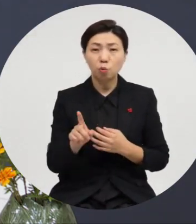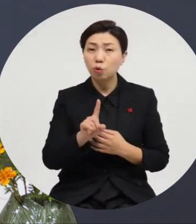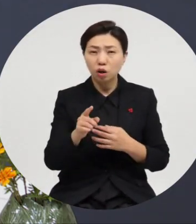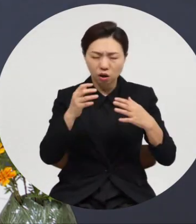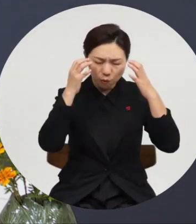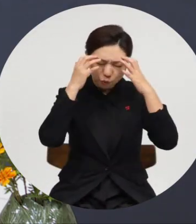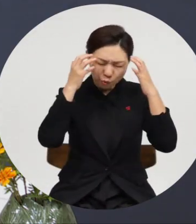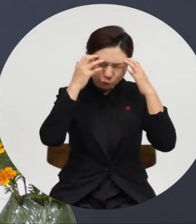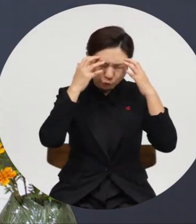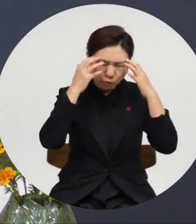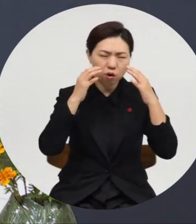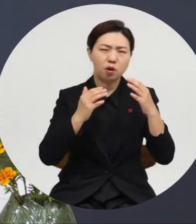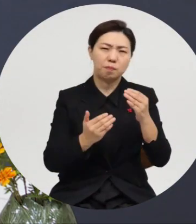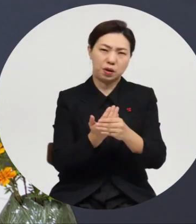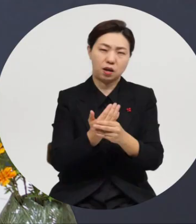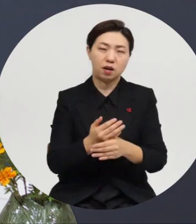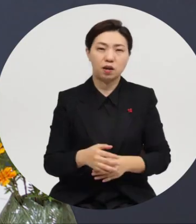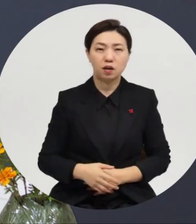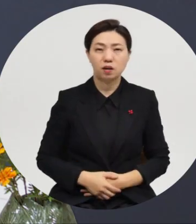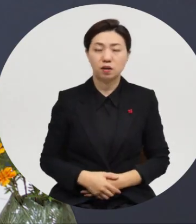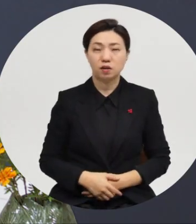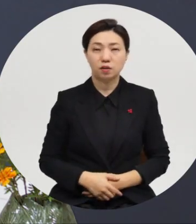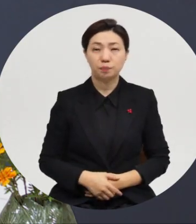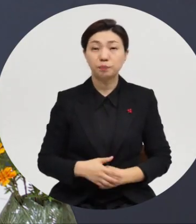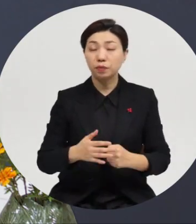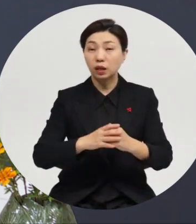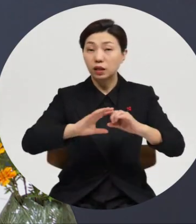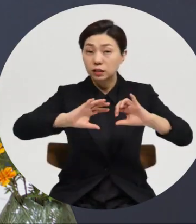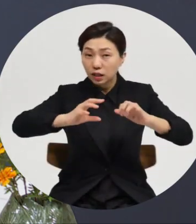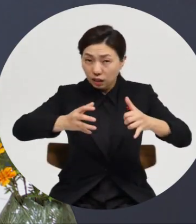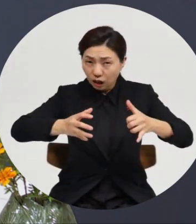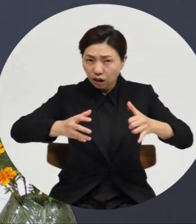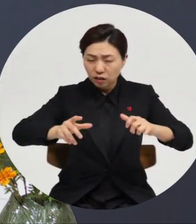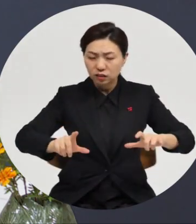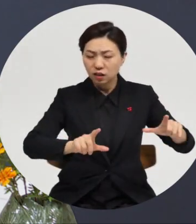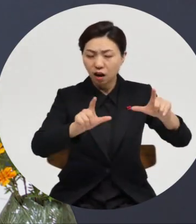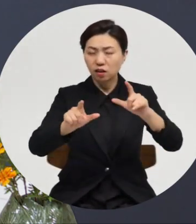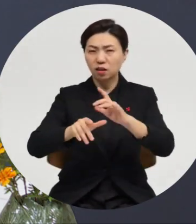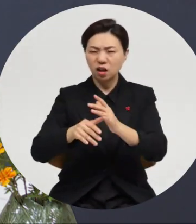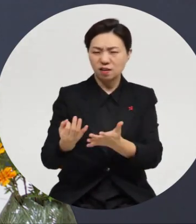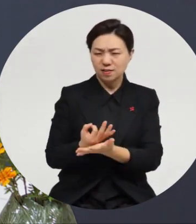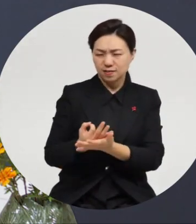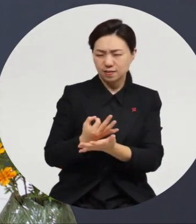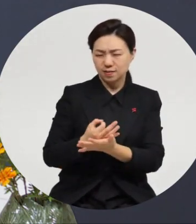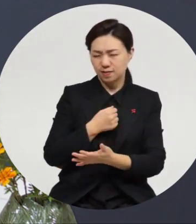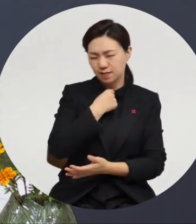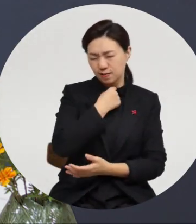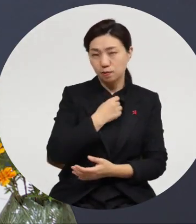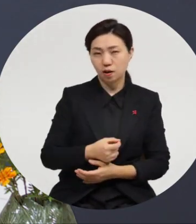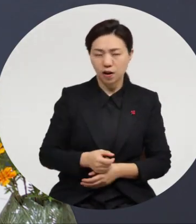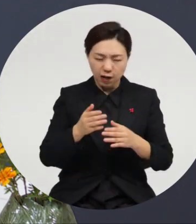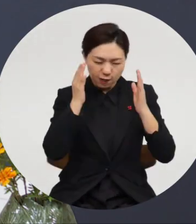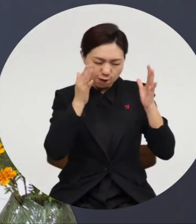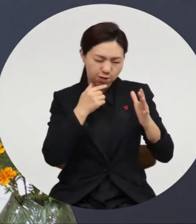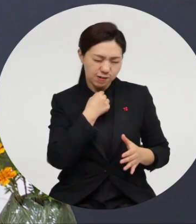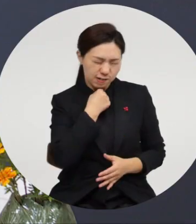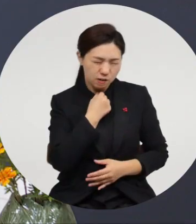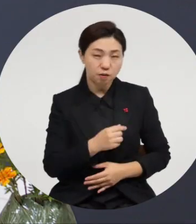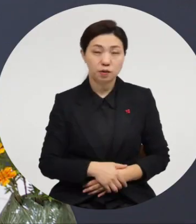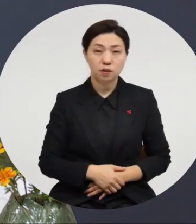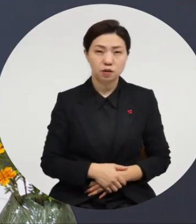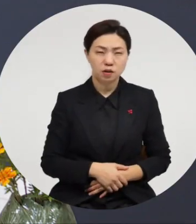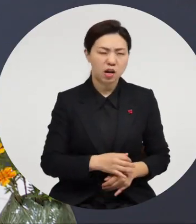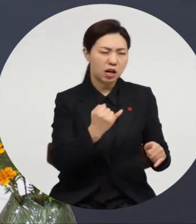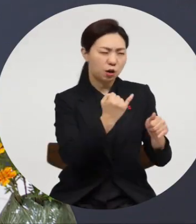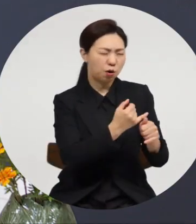어떠냐 하면 바로 괴로워진다. 이런 얘기예요. 그래서 우리가 세상살이를 하면서 돈을